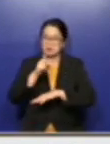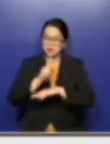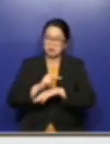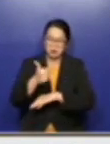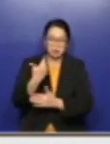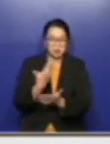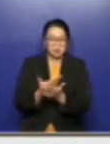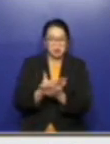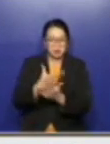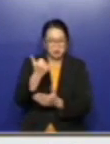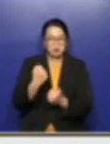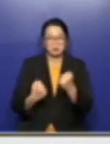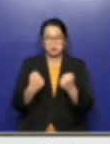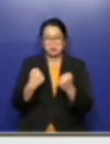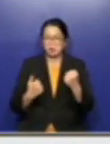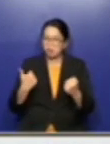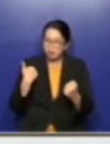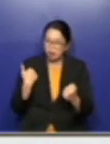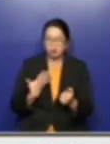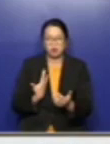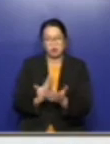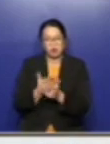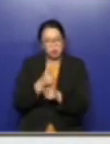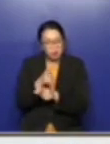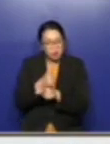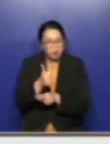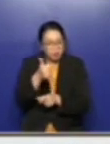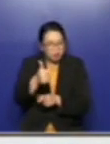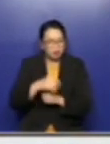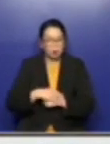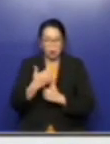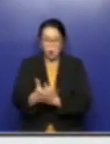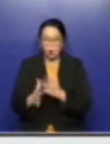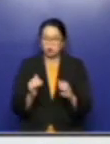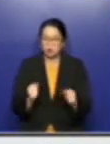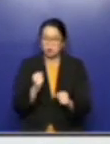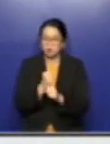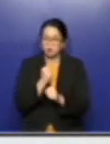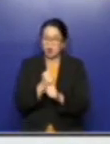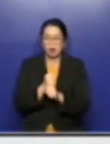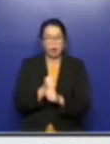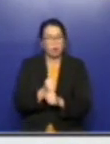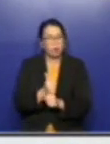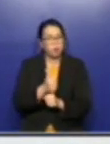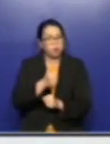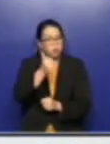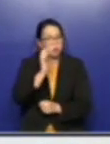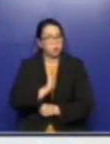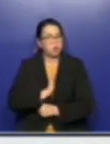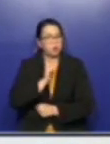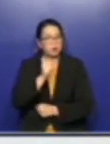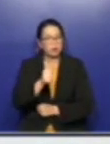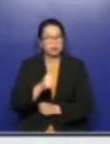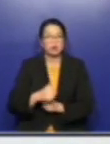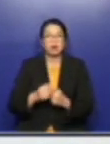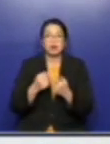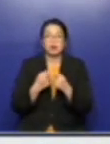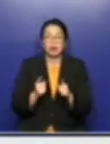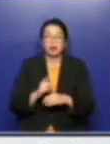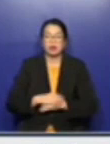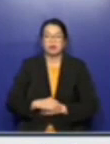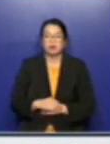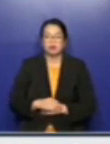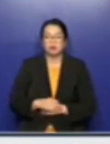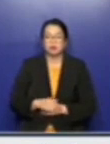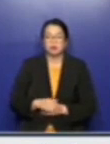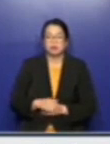มีคนขับรถเบี้ยเลี้ยงเยี่ยมห้องทำงานสุดยอดแต่ทุกวันนี้นะครับสื่อมวลชนอื่นกำลังจะตก